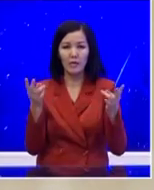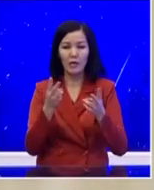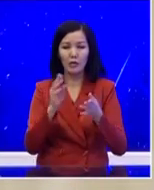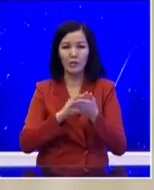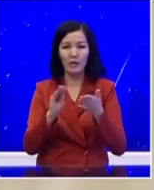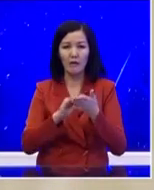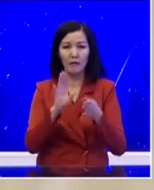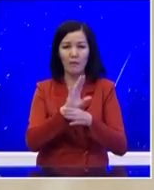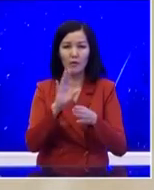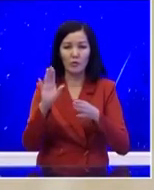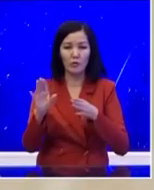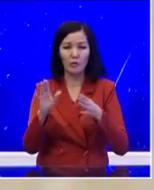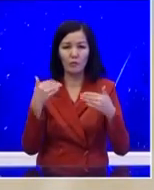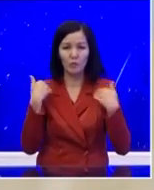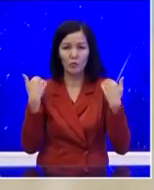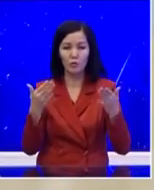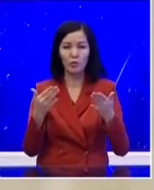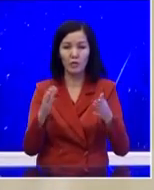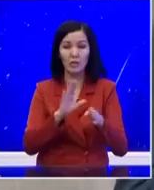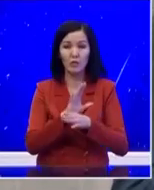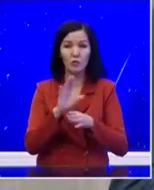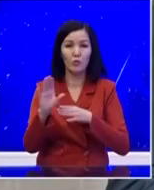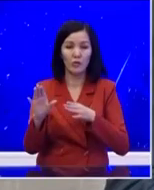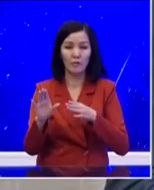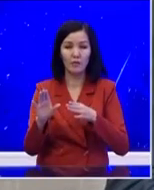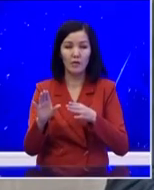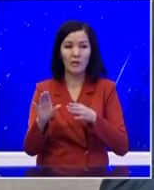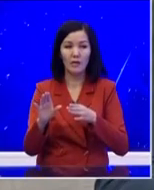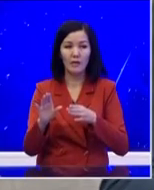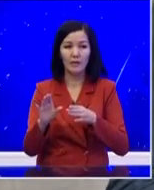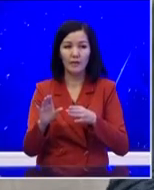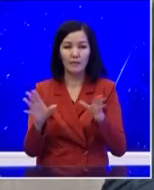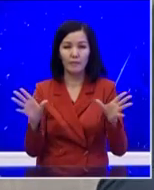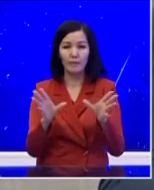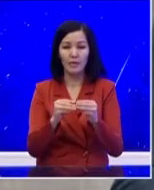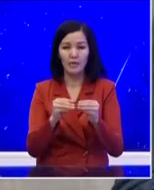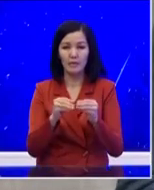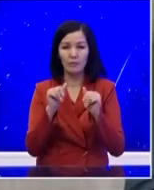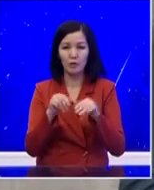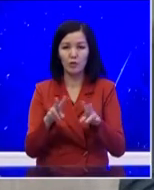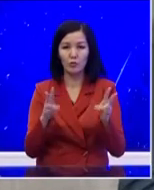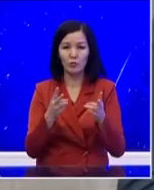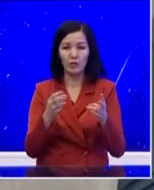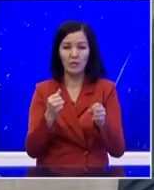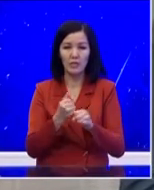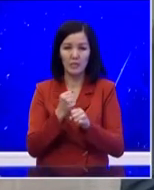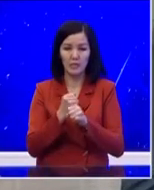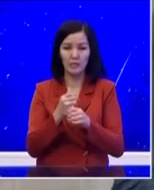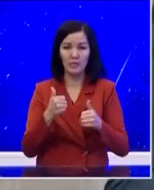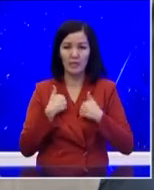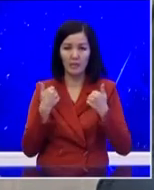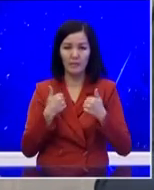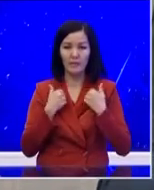хаттамамызды жолдаймыз. Біз ұсыныс ретінде бұны жолдаймыз. Және жаңа айтқандай, бірлесе отырып осыны жасатуға тырысамыз.